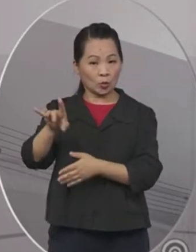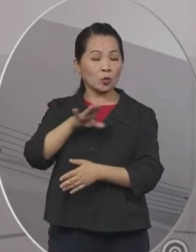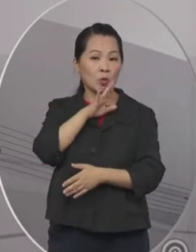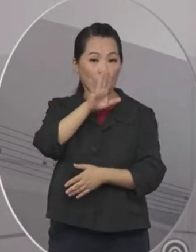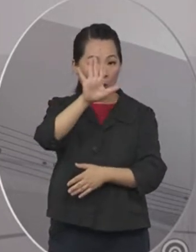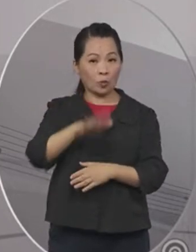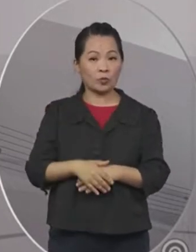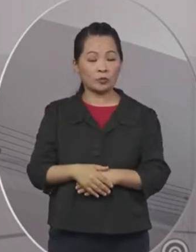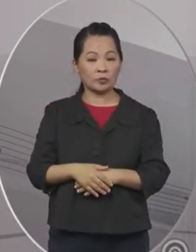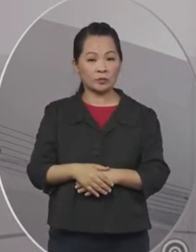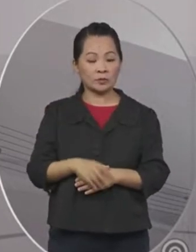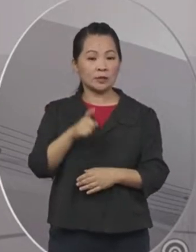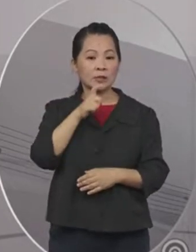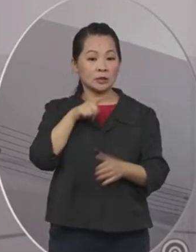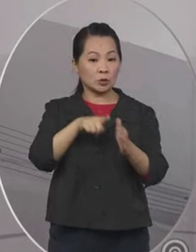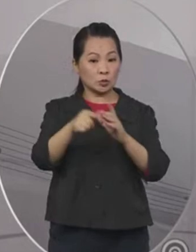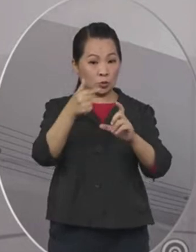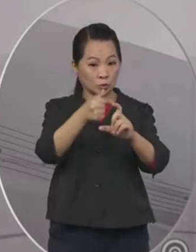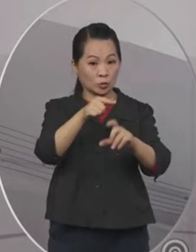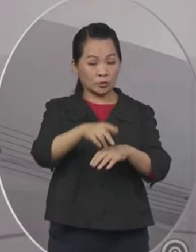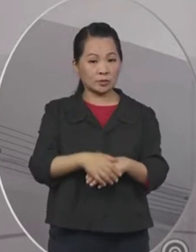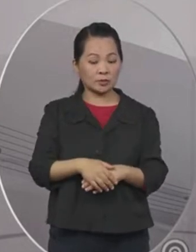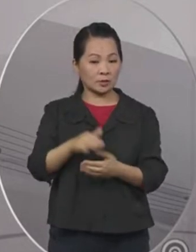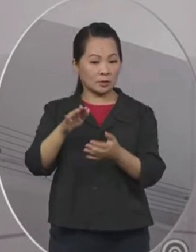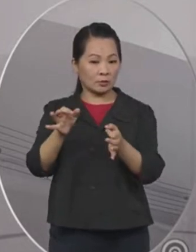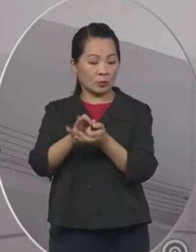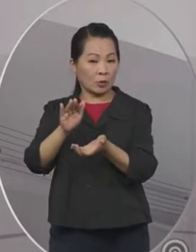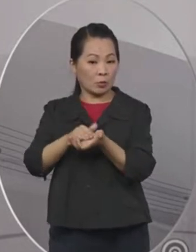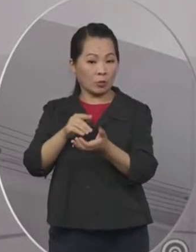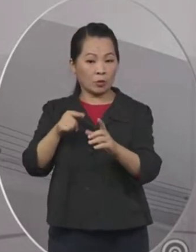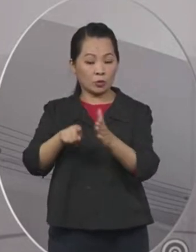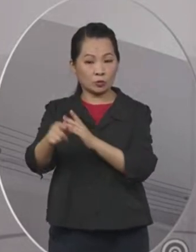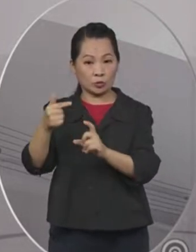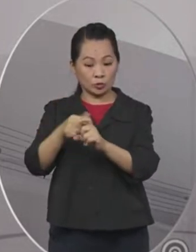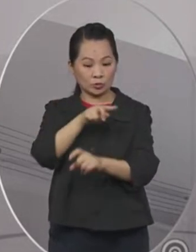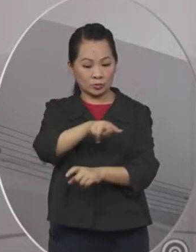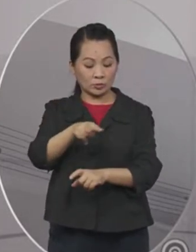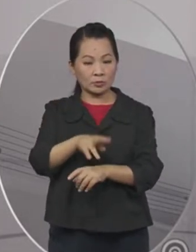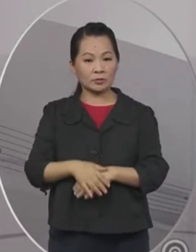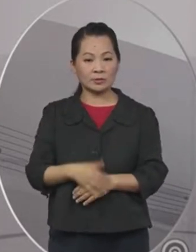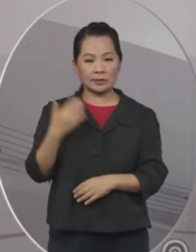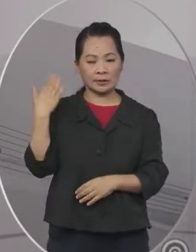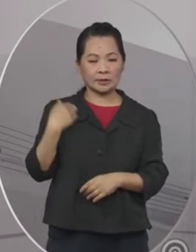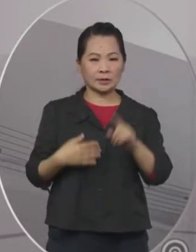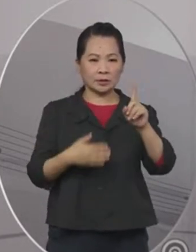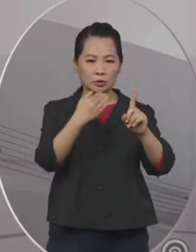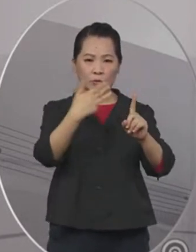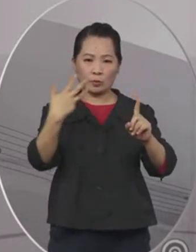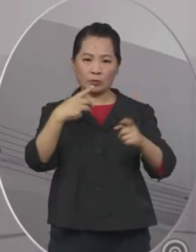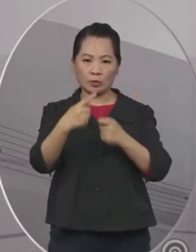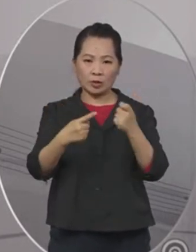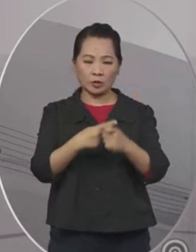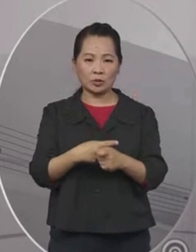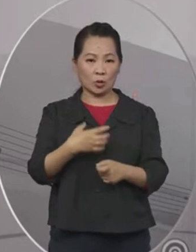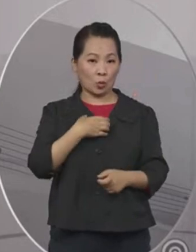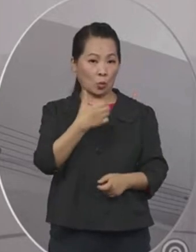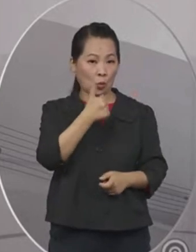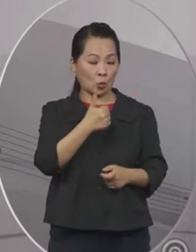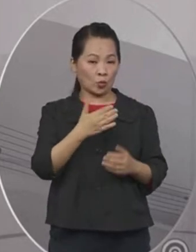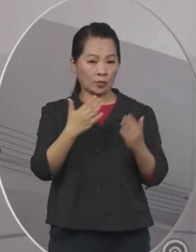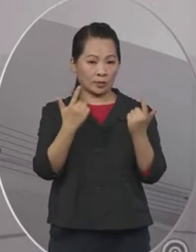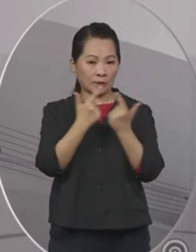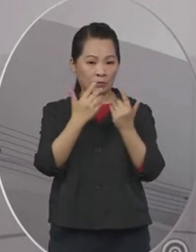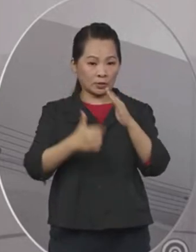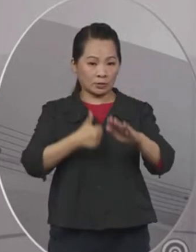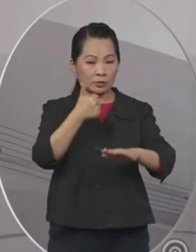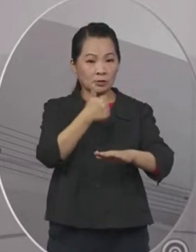社子岛性专区、社子岛博弈专区。其实早在1988年，吴伯雄当台北市长时候